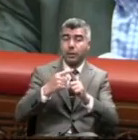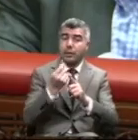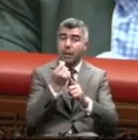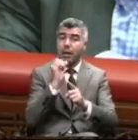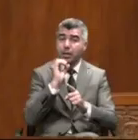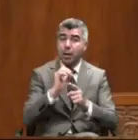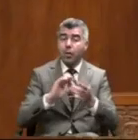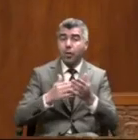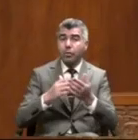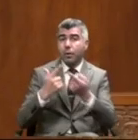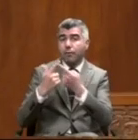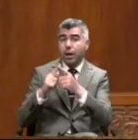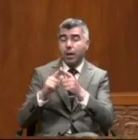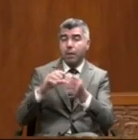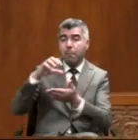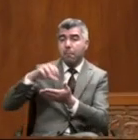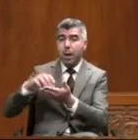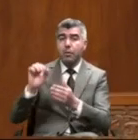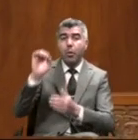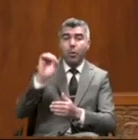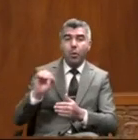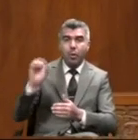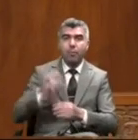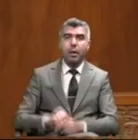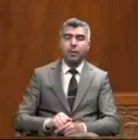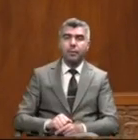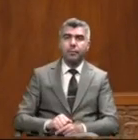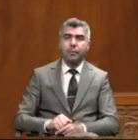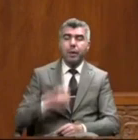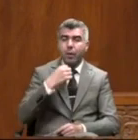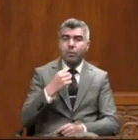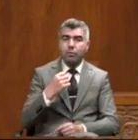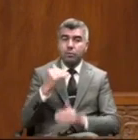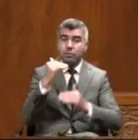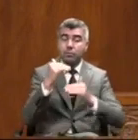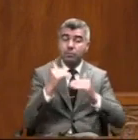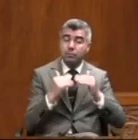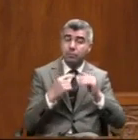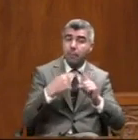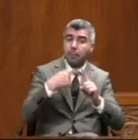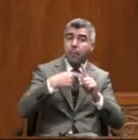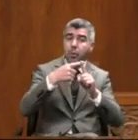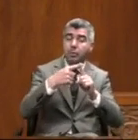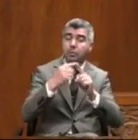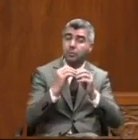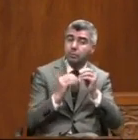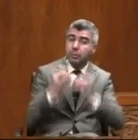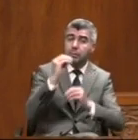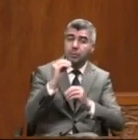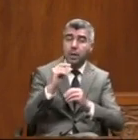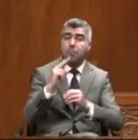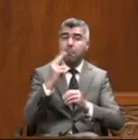في مختلف الدول الاوروبيه واللي تسجلت فيها ارتفاعات تراوحت بين